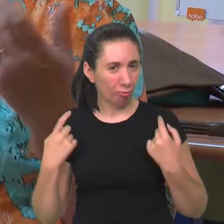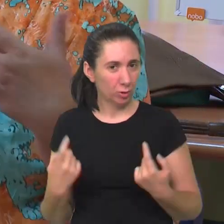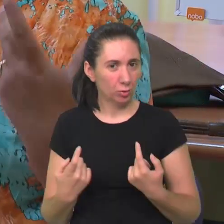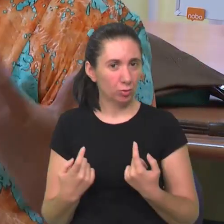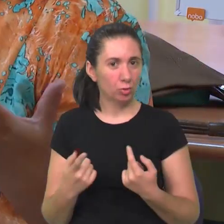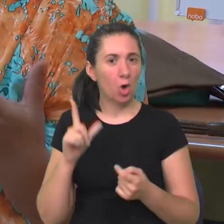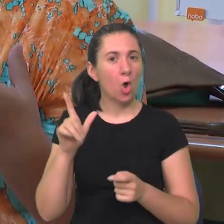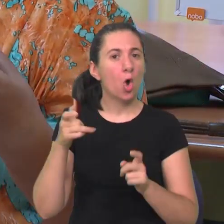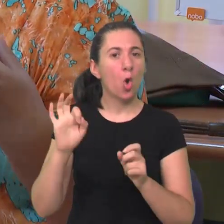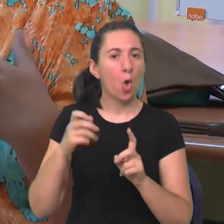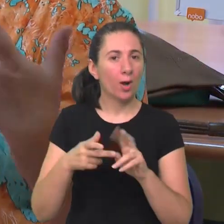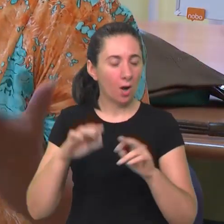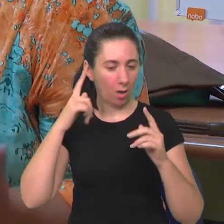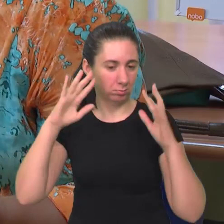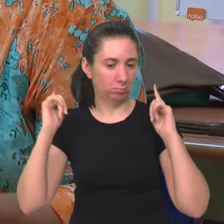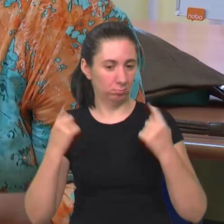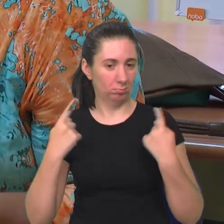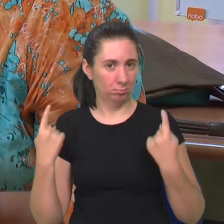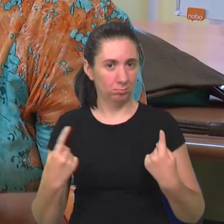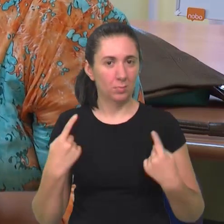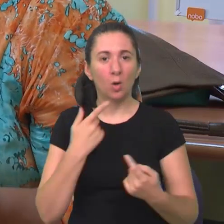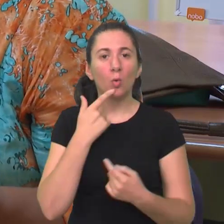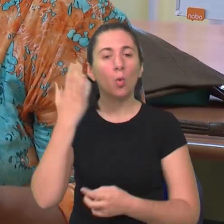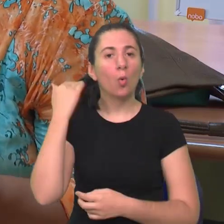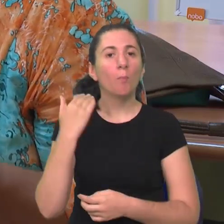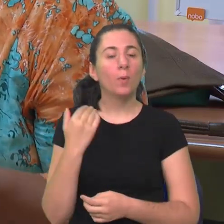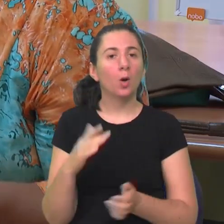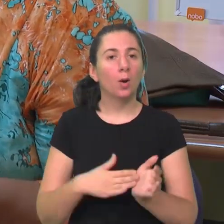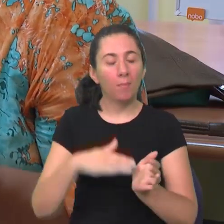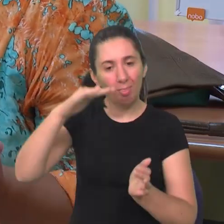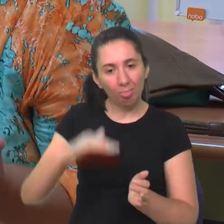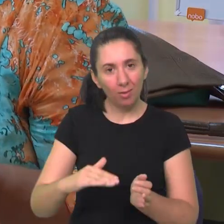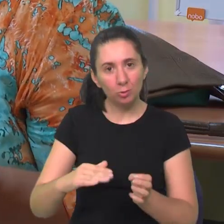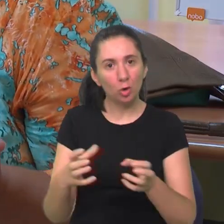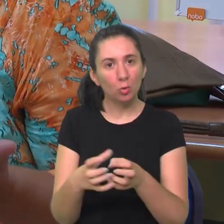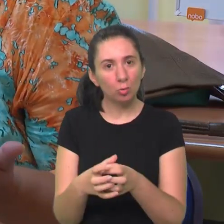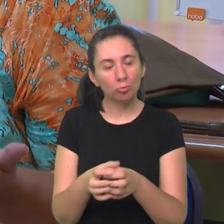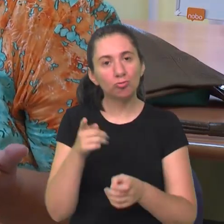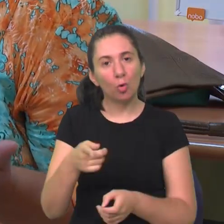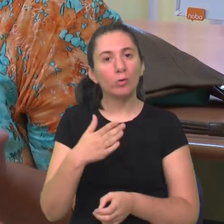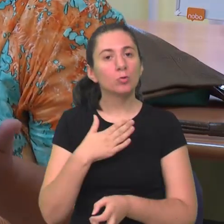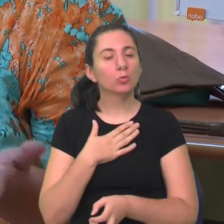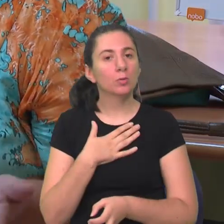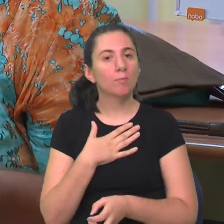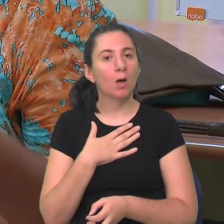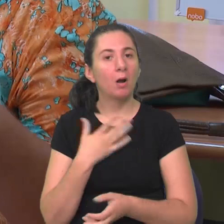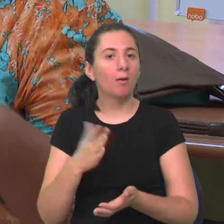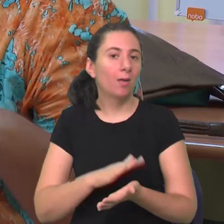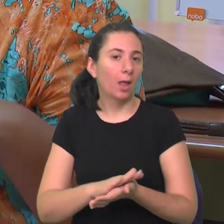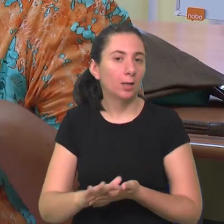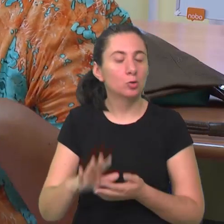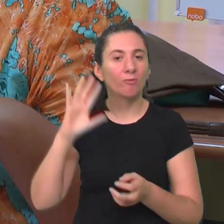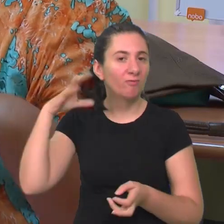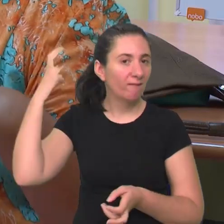kovrđama, loknama, da, znači, a one koji su bili kao niži društveni sloj, oni su imali